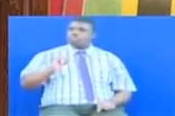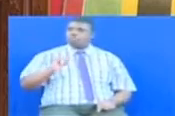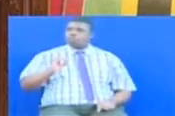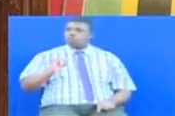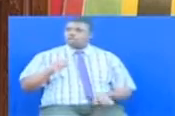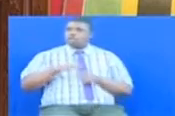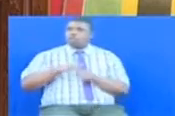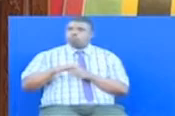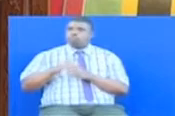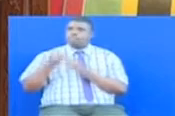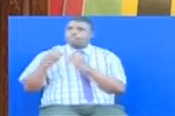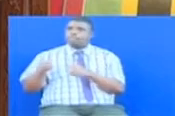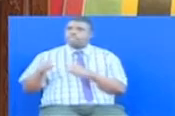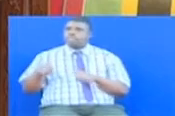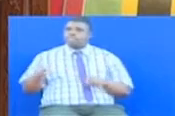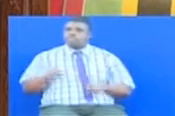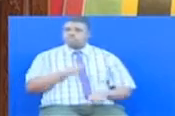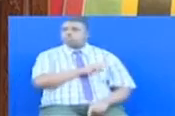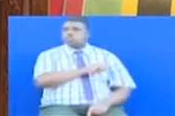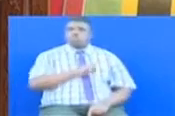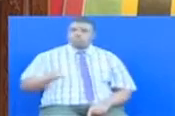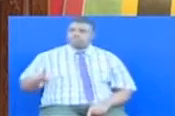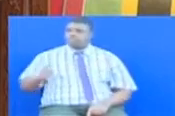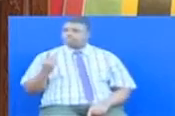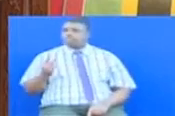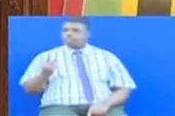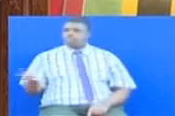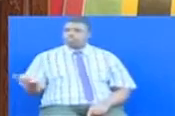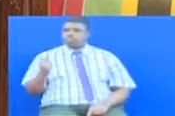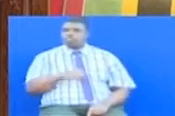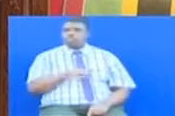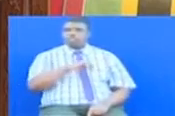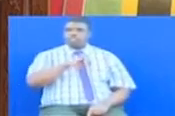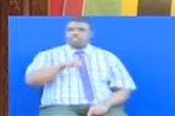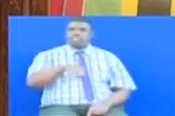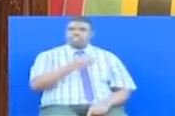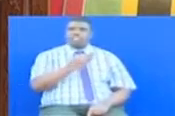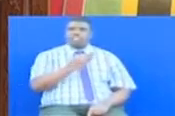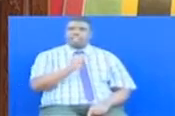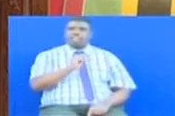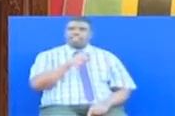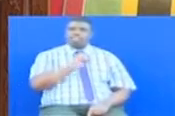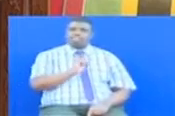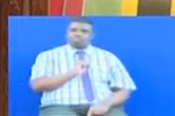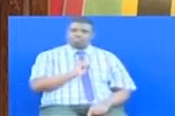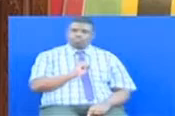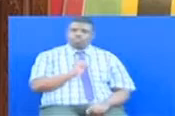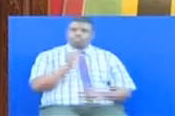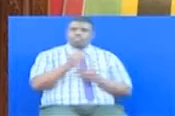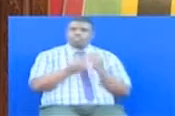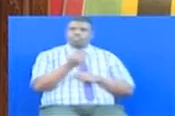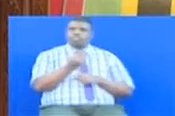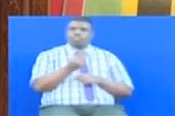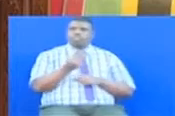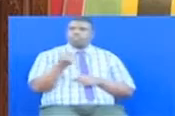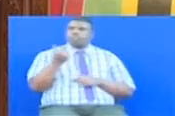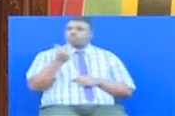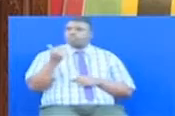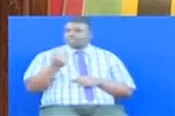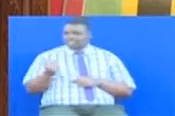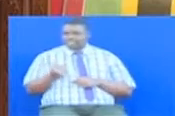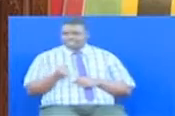nataka kukuambia sio wiki mbili tutakuja na Jafo Part 3 improved, ambayo ina wazungu na Watanzania wakipiga